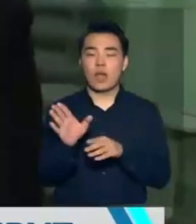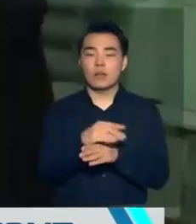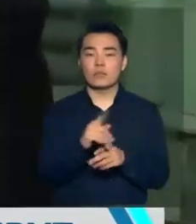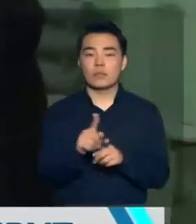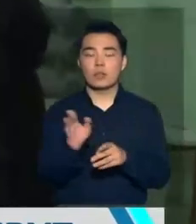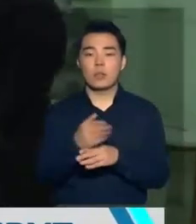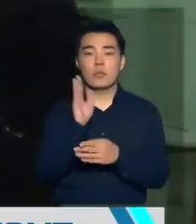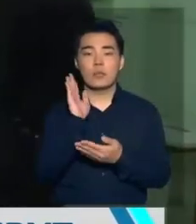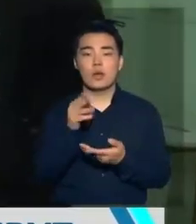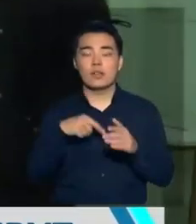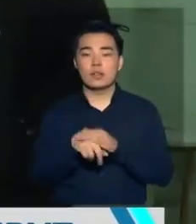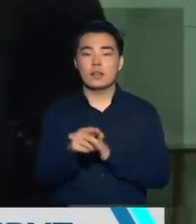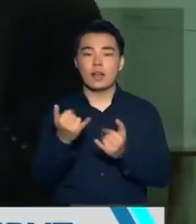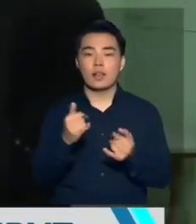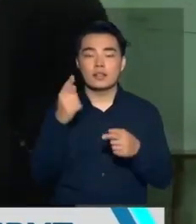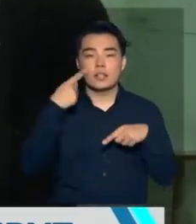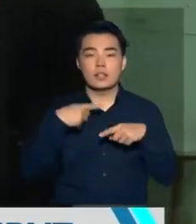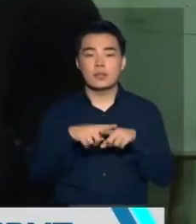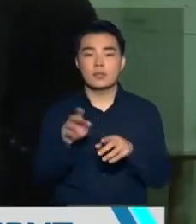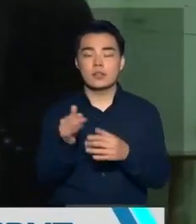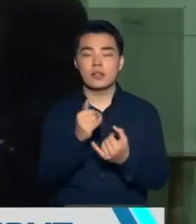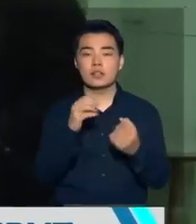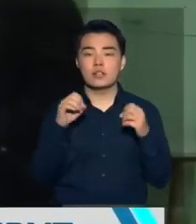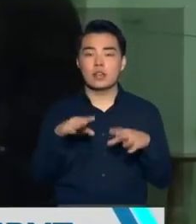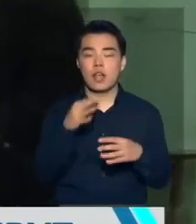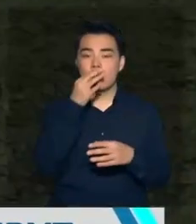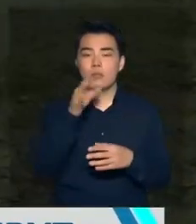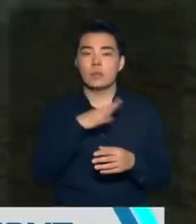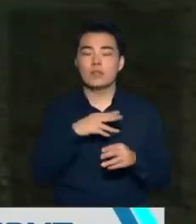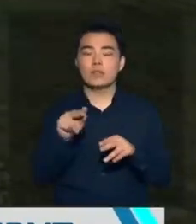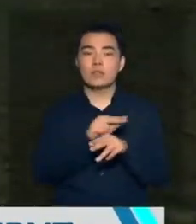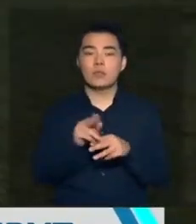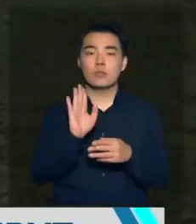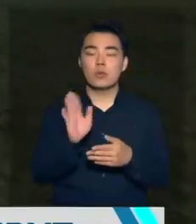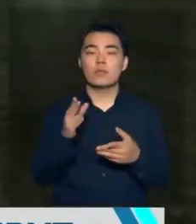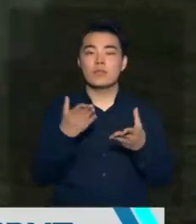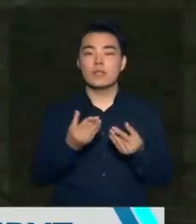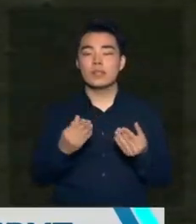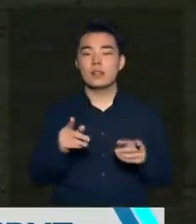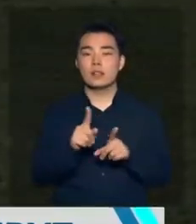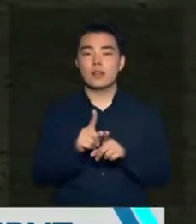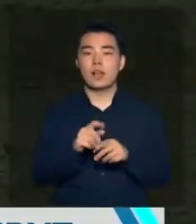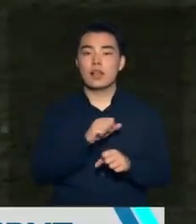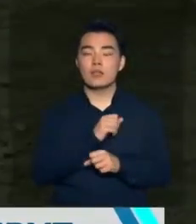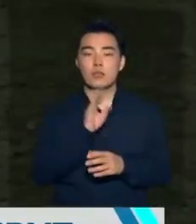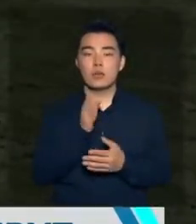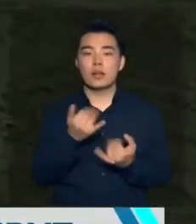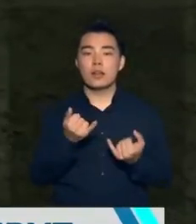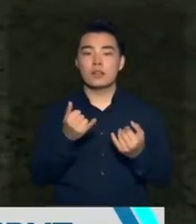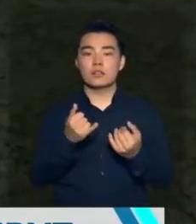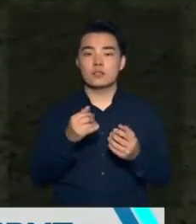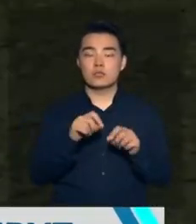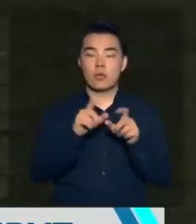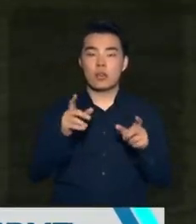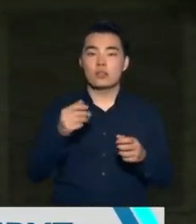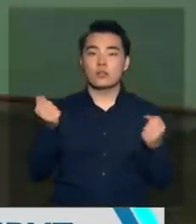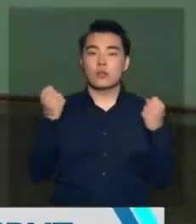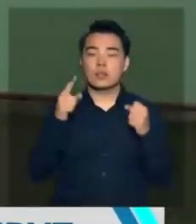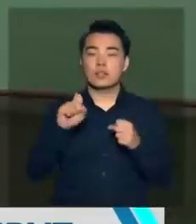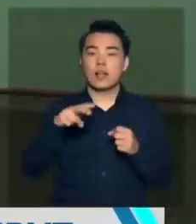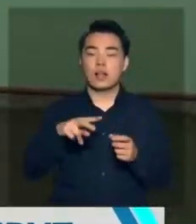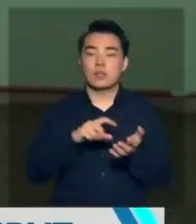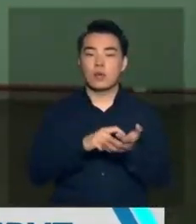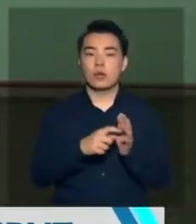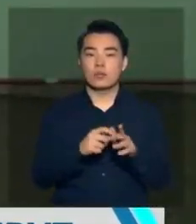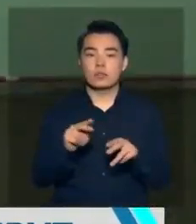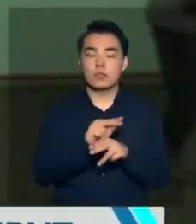юридические процедуры. Но сейчас техническое заключение вынесено. Демонтаж намечен на период весенних каникул. А пока в школе проводится ремонт спортивного зала. На